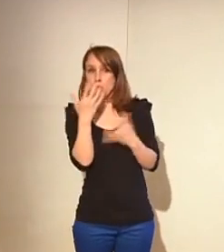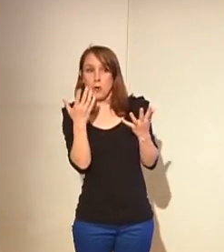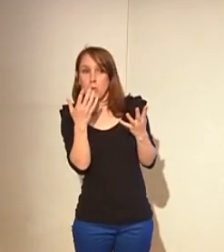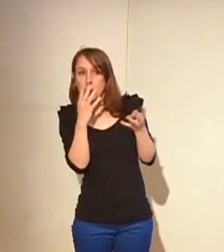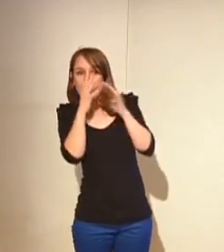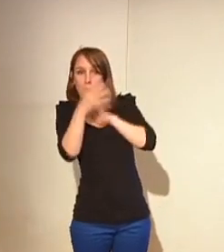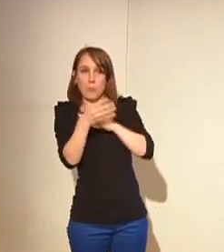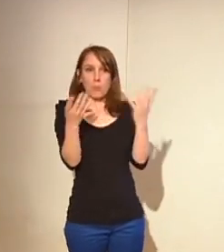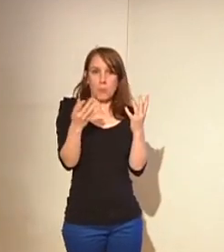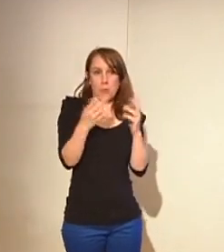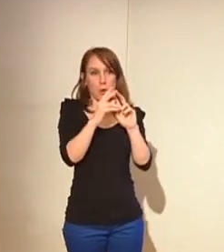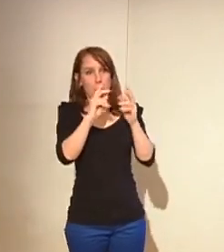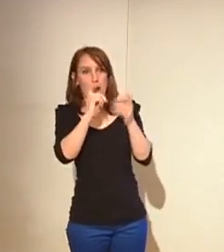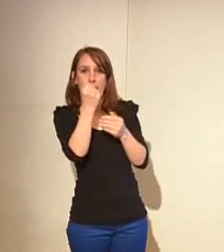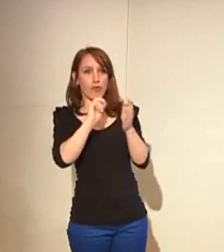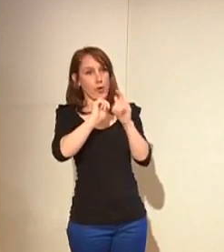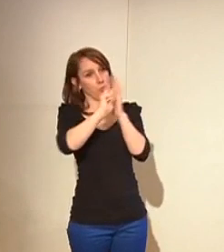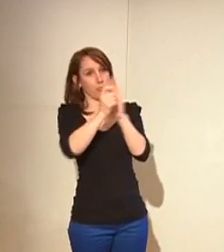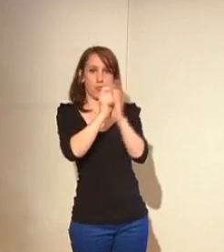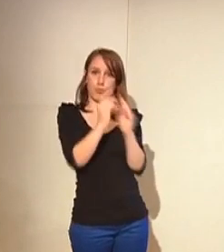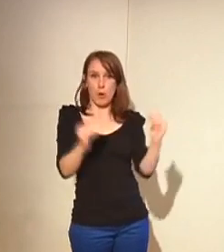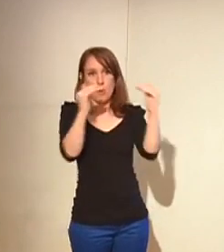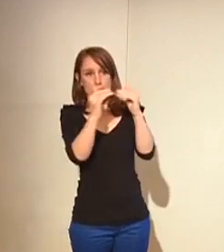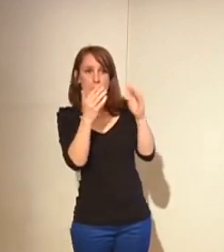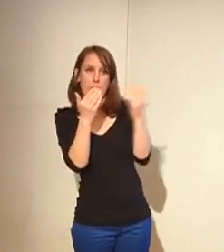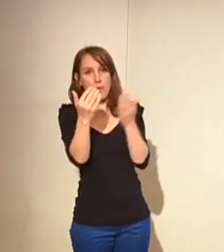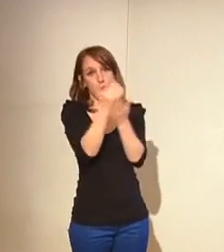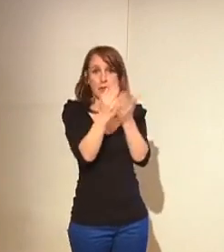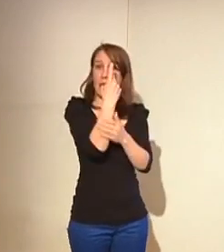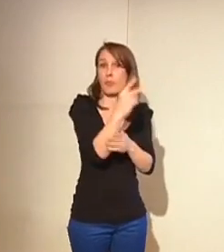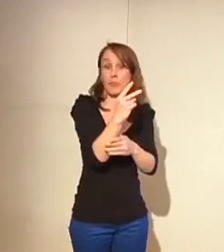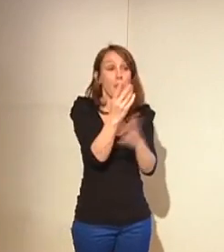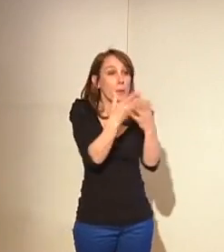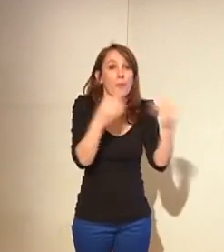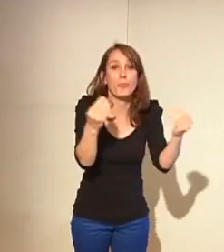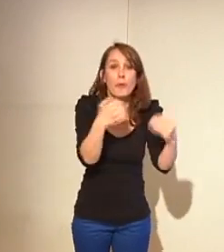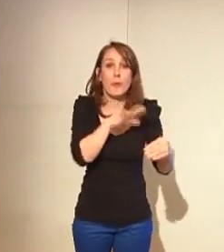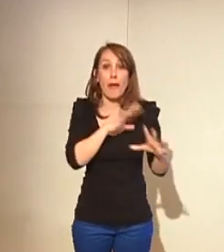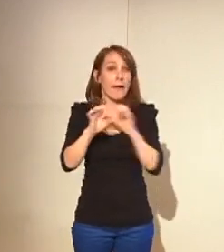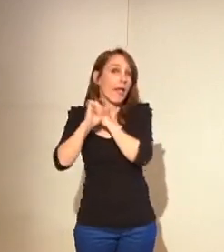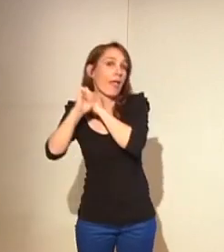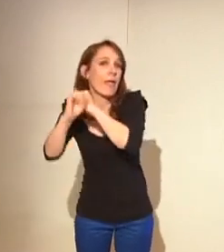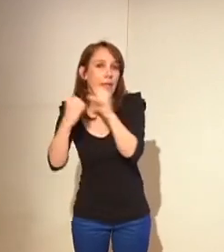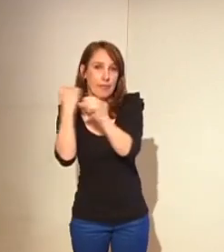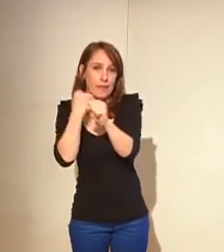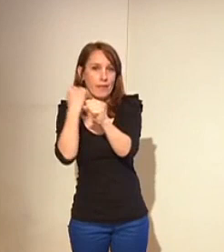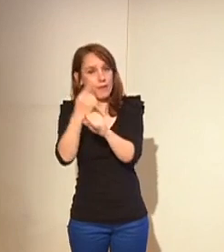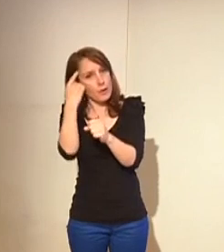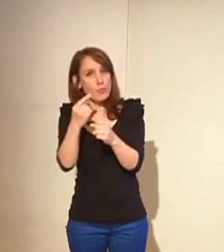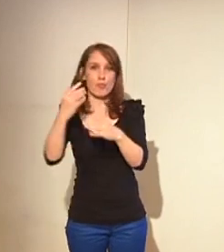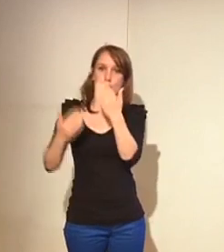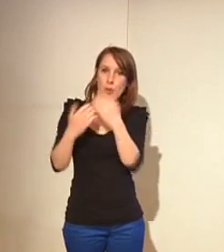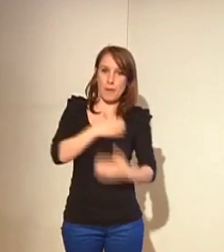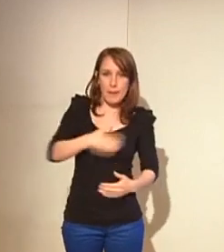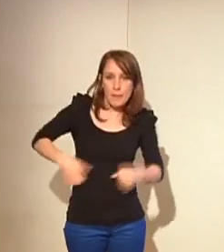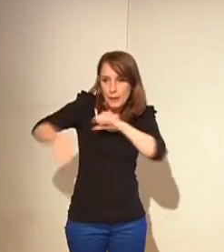partiellement à leur perte de salaire perte de revenus euh qui sont liés à leur implication dans les travaux de ce